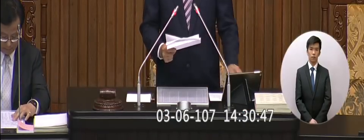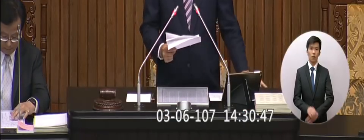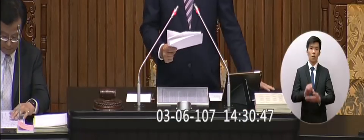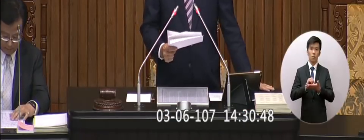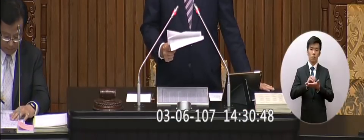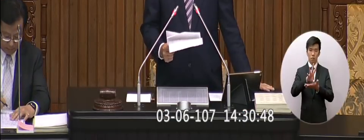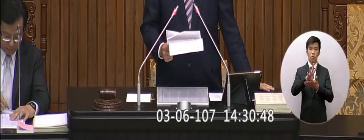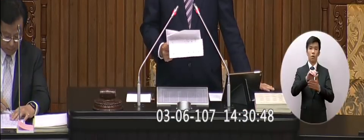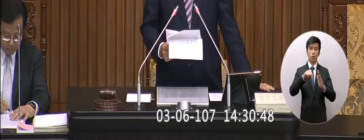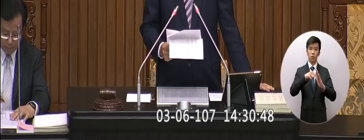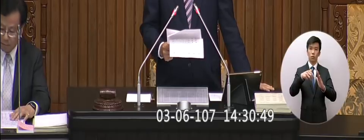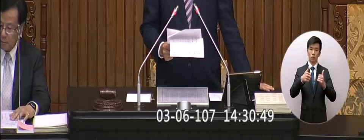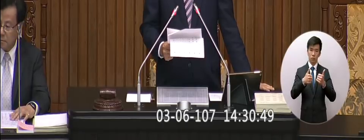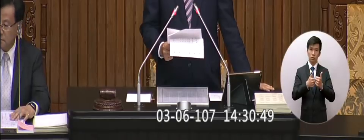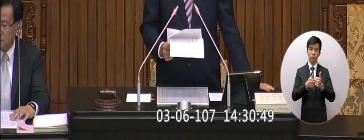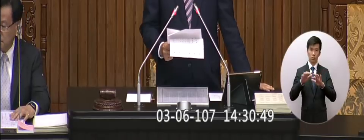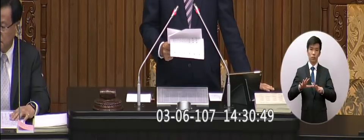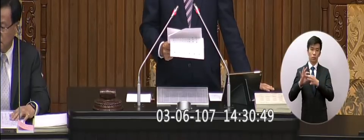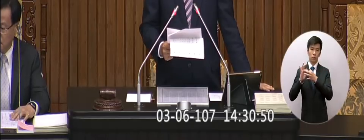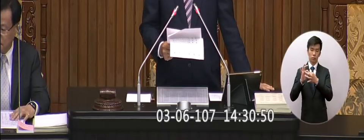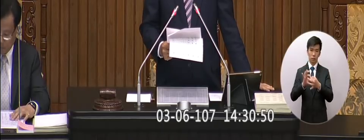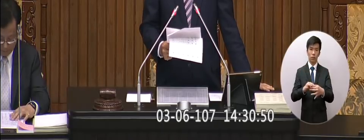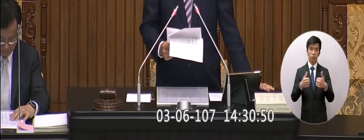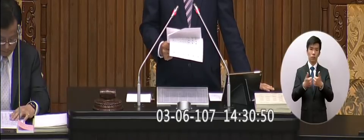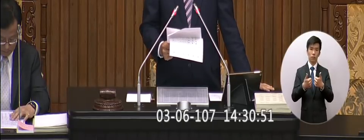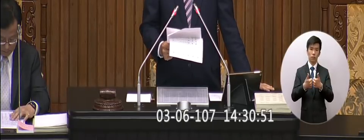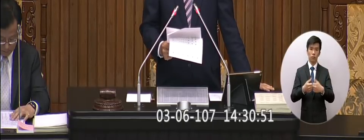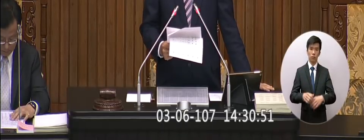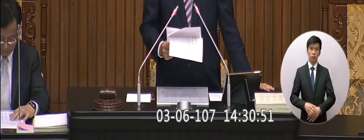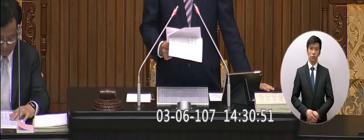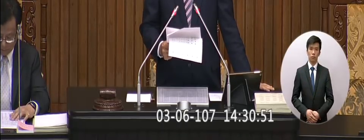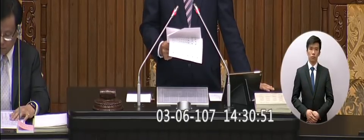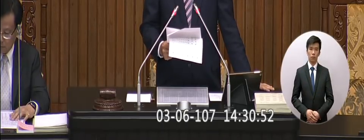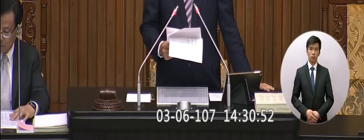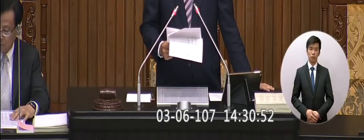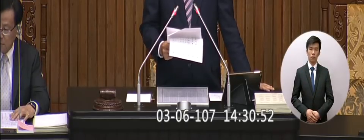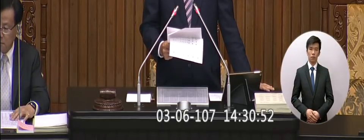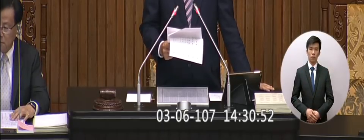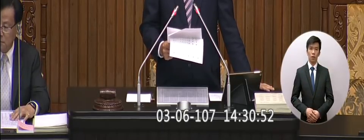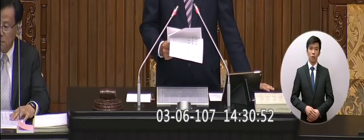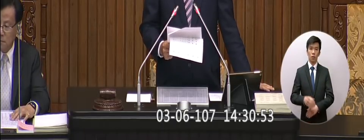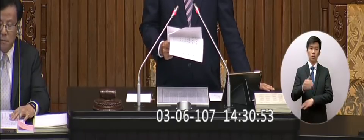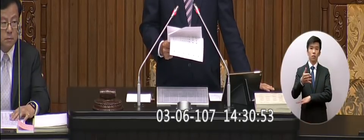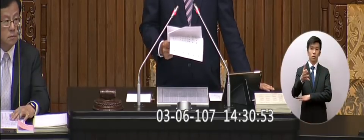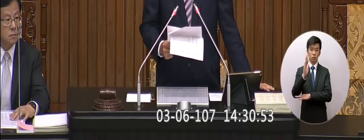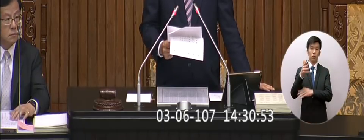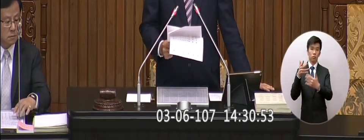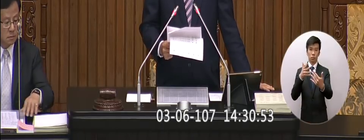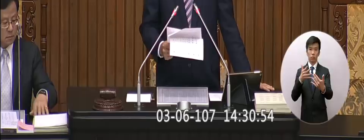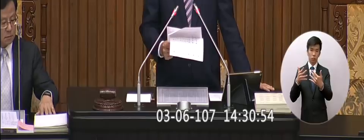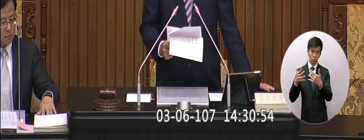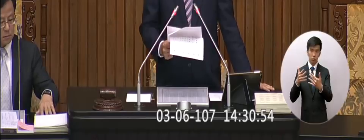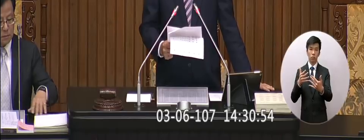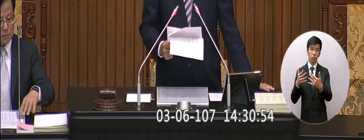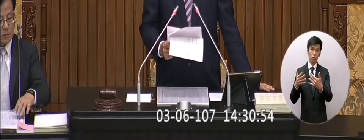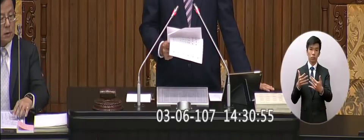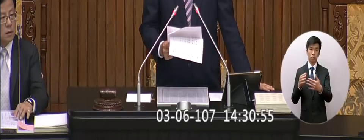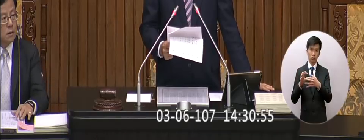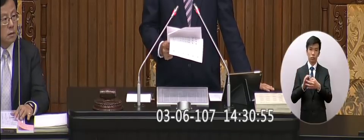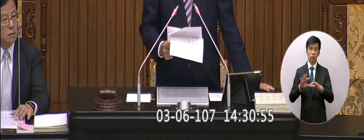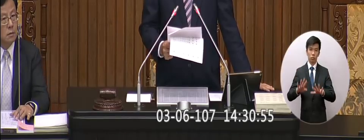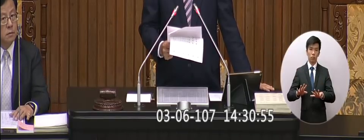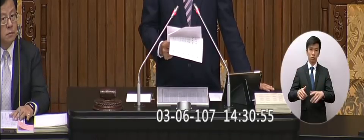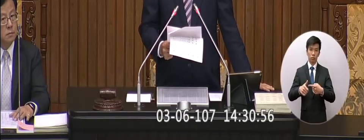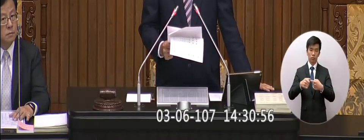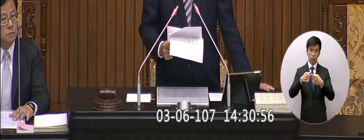报告委员会现在继续开会，进行施政方针及施政报告之质询。首先，